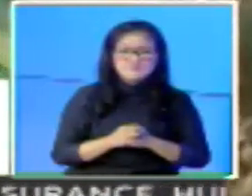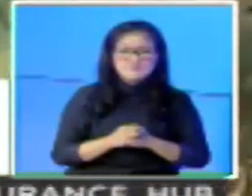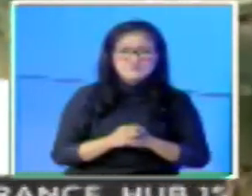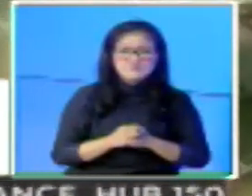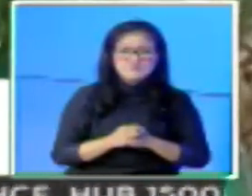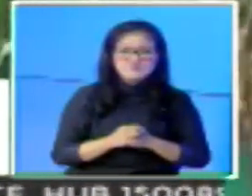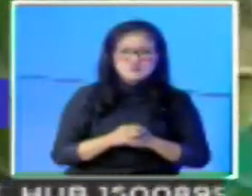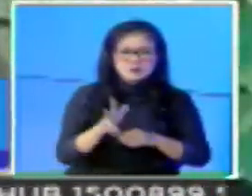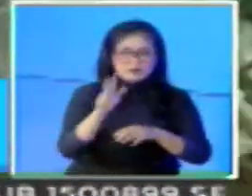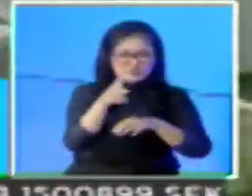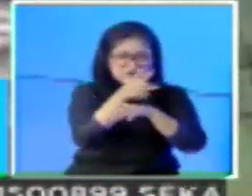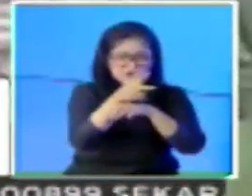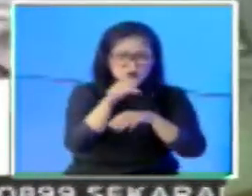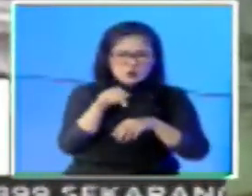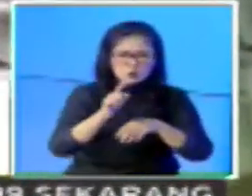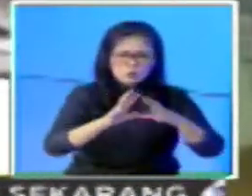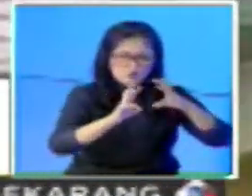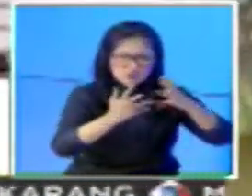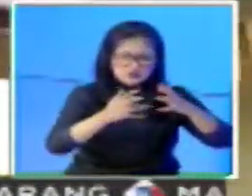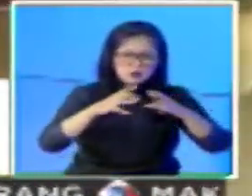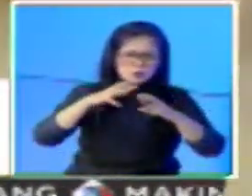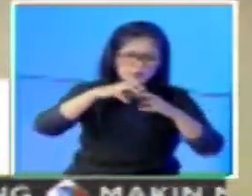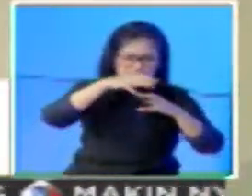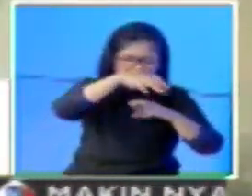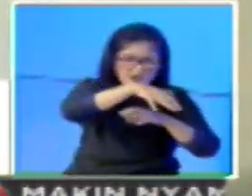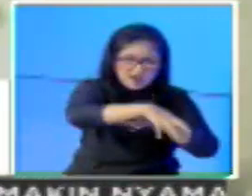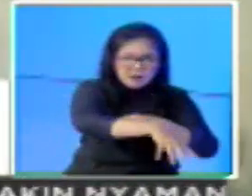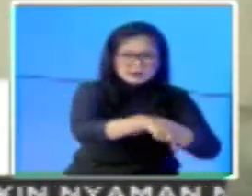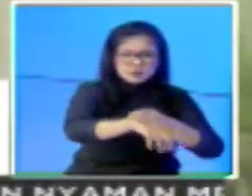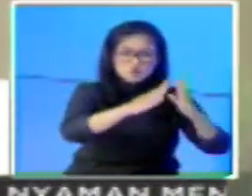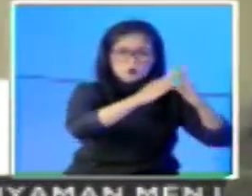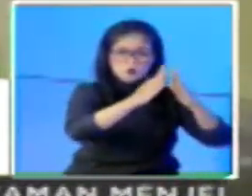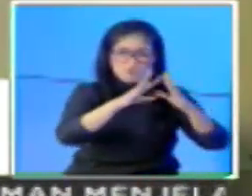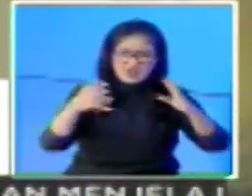Video amatir merekam saat batu besar menggelinding dan menimpa rumah warga.